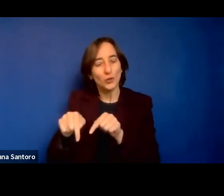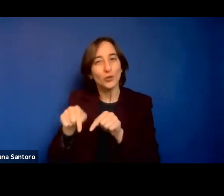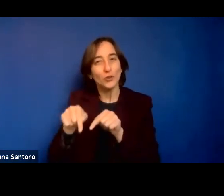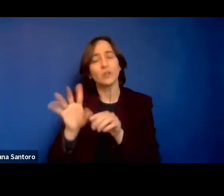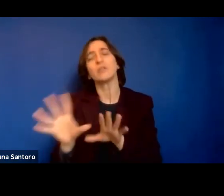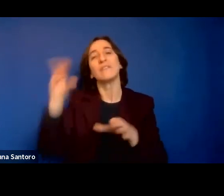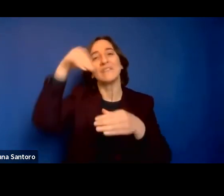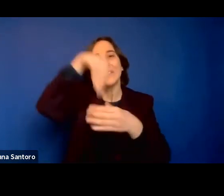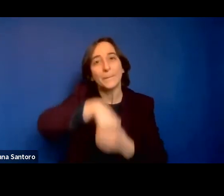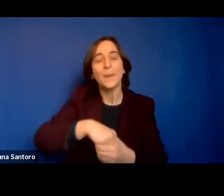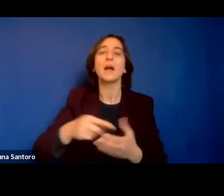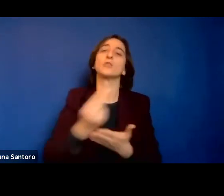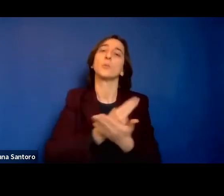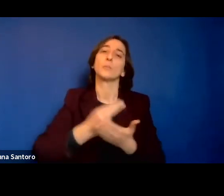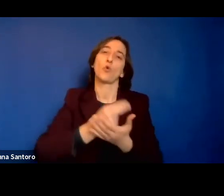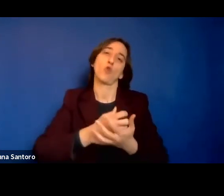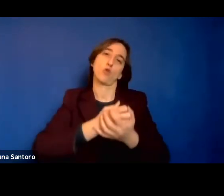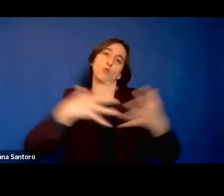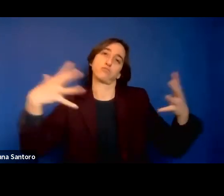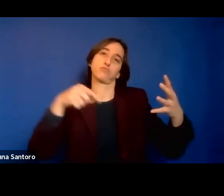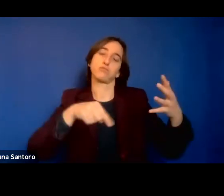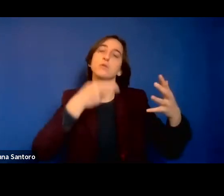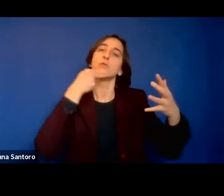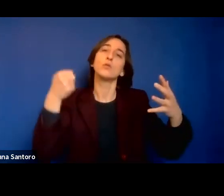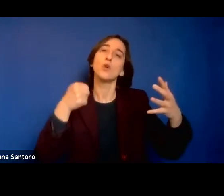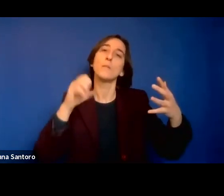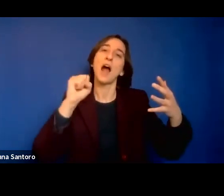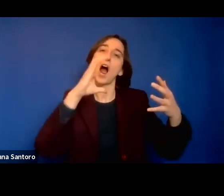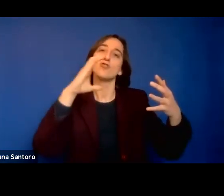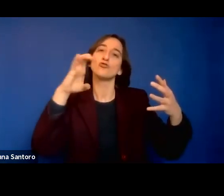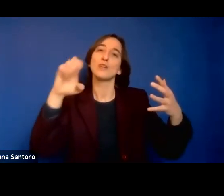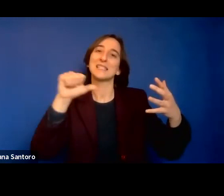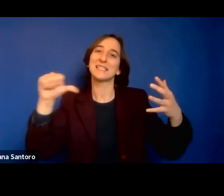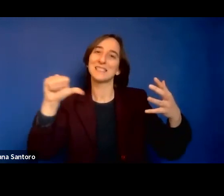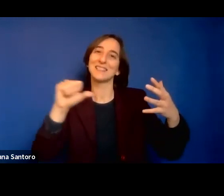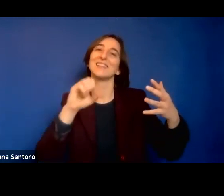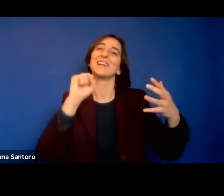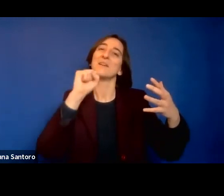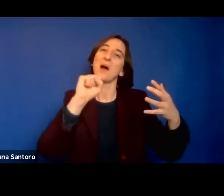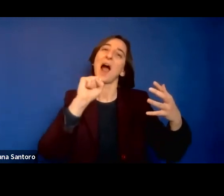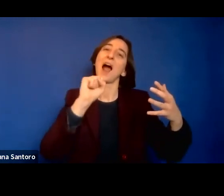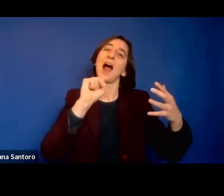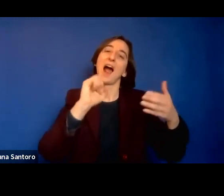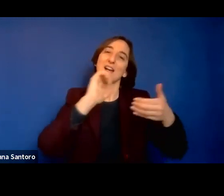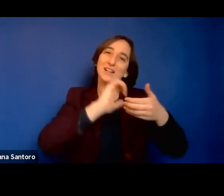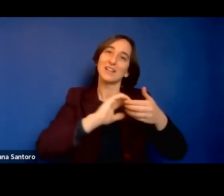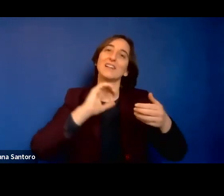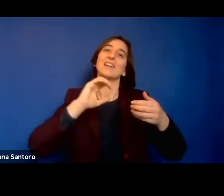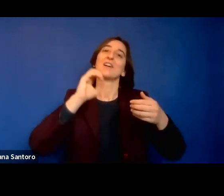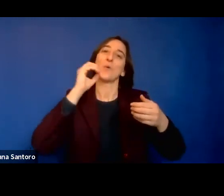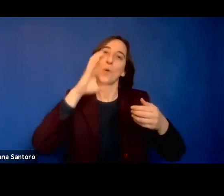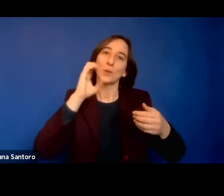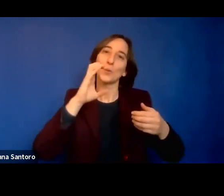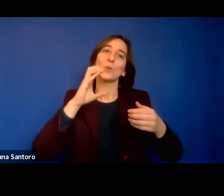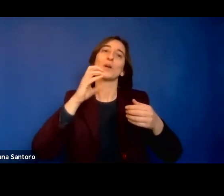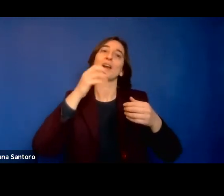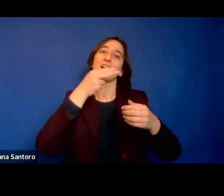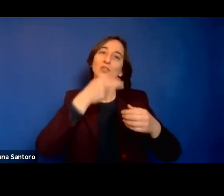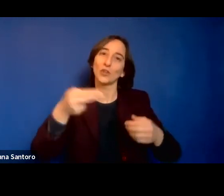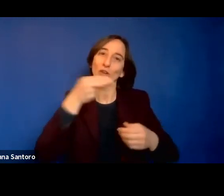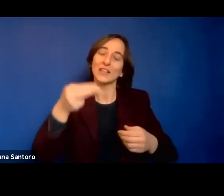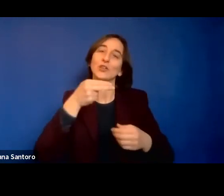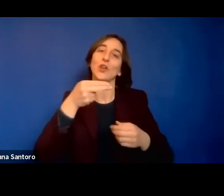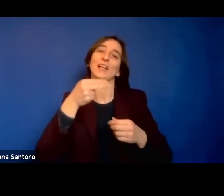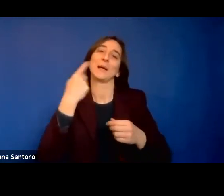ACCESS, Accessibilità, Comunicazione, Cultura e Sottotitoli per le persone sorde, ed è finanziato dalla Regione